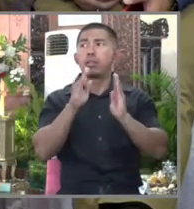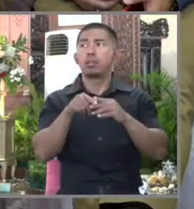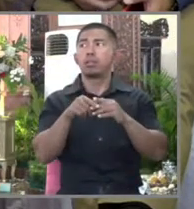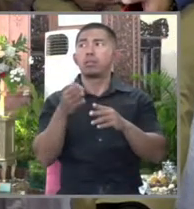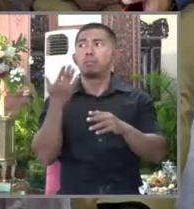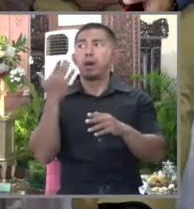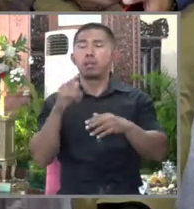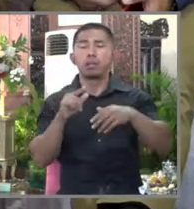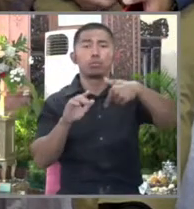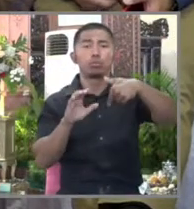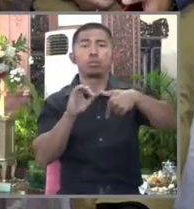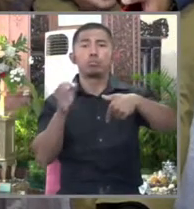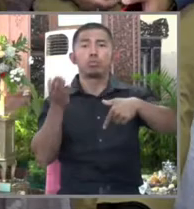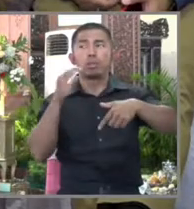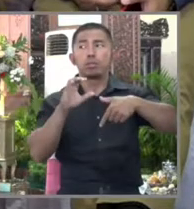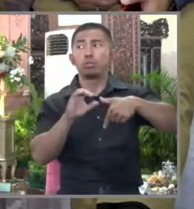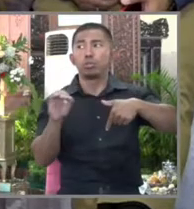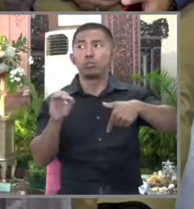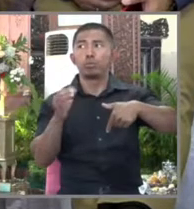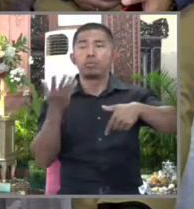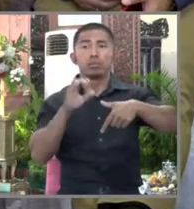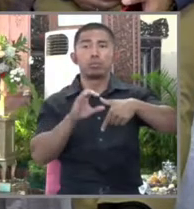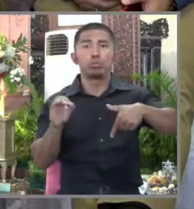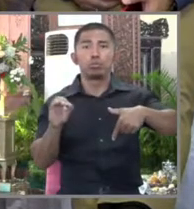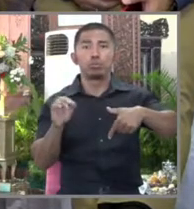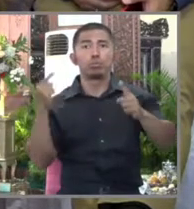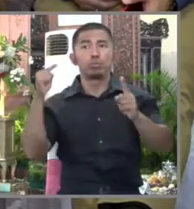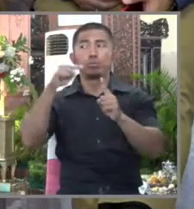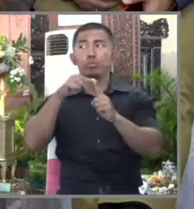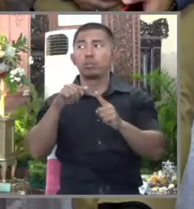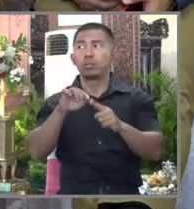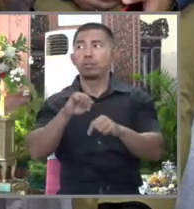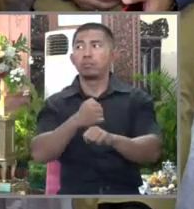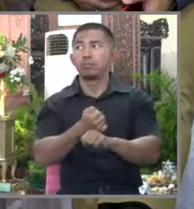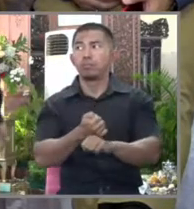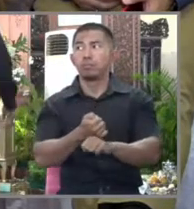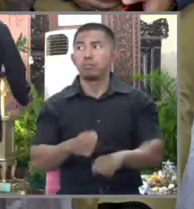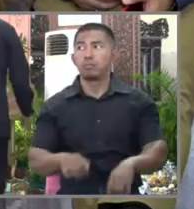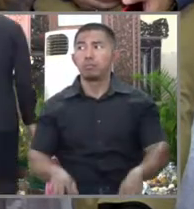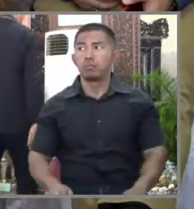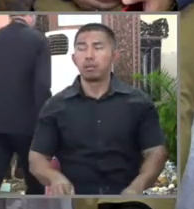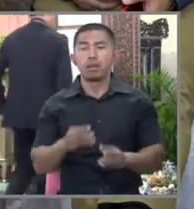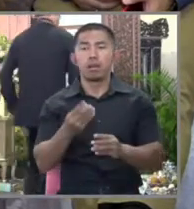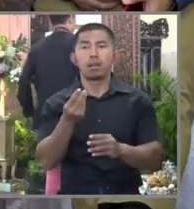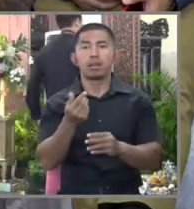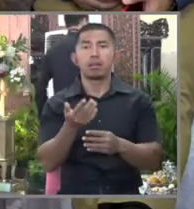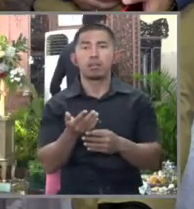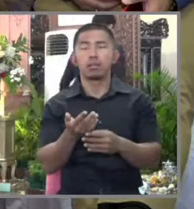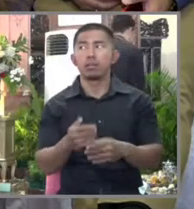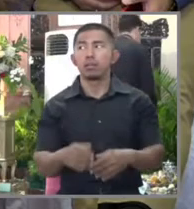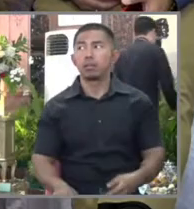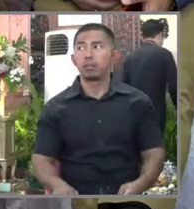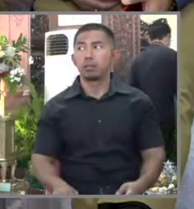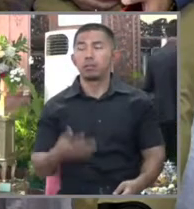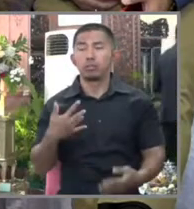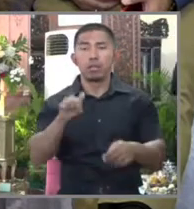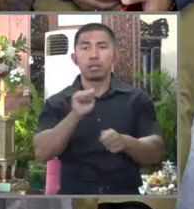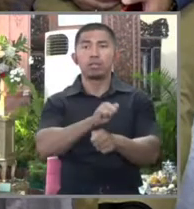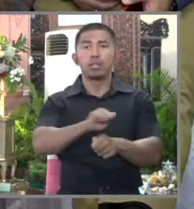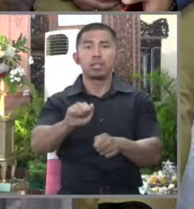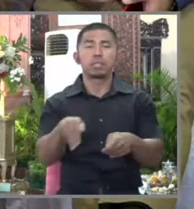sekitar 7.000-an. Nanti jualnya bisa sampai itu harga produksinya segitu. Nanti jualnya sudah kerja sama